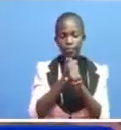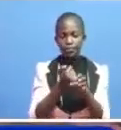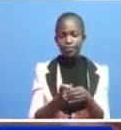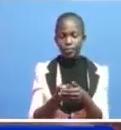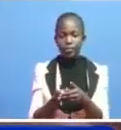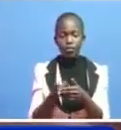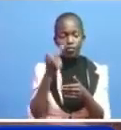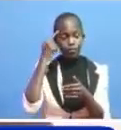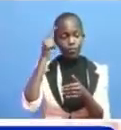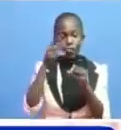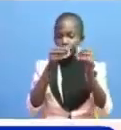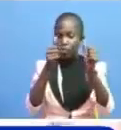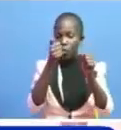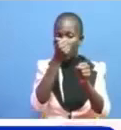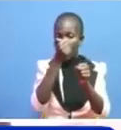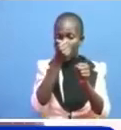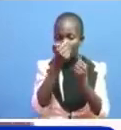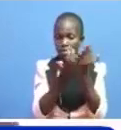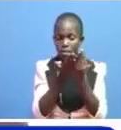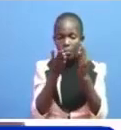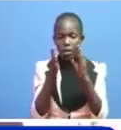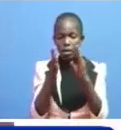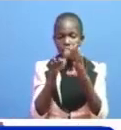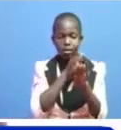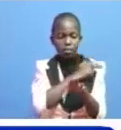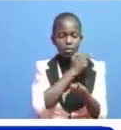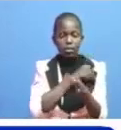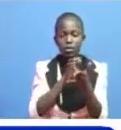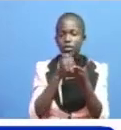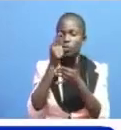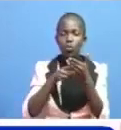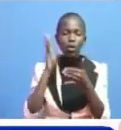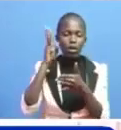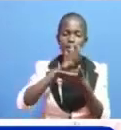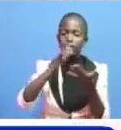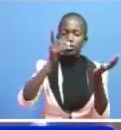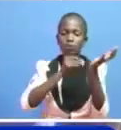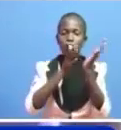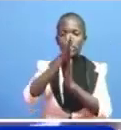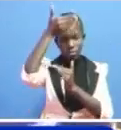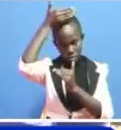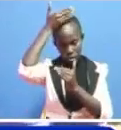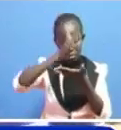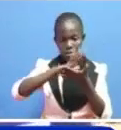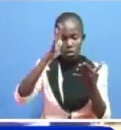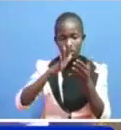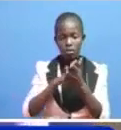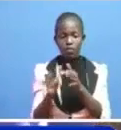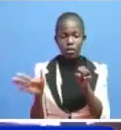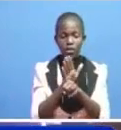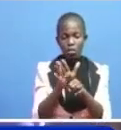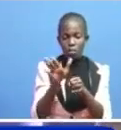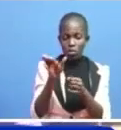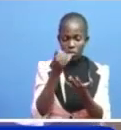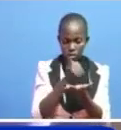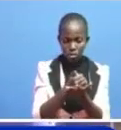ingi kwa ile Uthukumi ndi ni hospitali ya kaunti ya Masaku minista wewe aweta kana nimekuongela matakitali vamwe na tethe semo muno muno kusemea nya matakitali kana Uthukumi